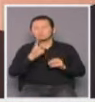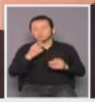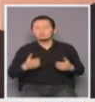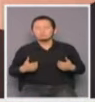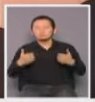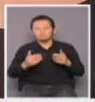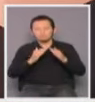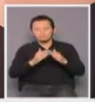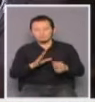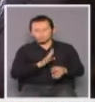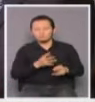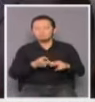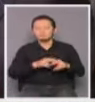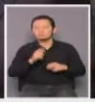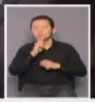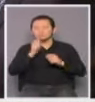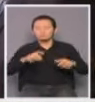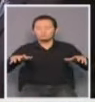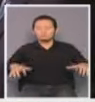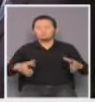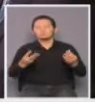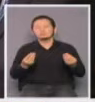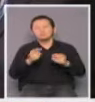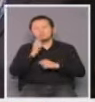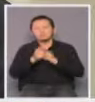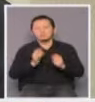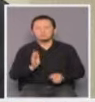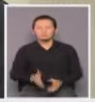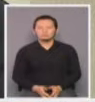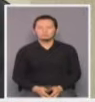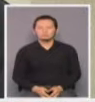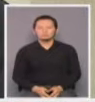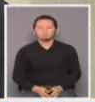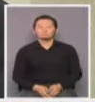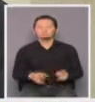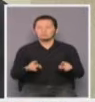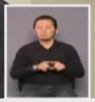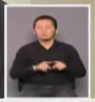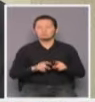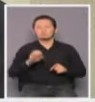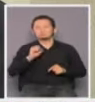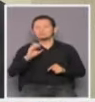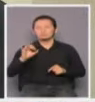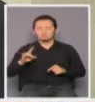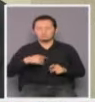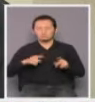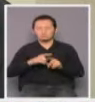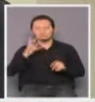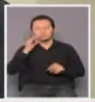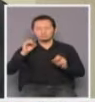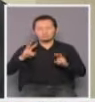поздравил с новосельем и сообщил, что подарит мягкую мебель для нового дома. Тот же самый показатель Асара, да, то есть я специально приехал с